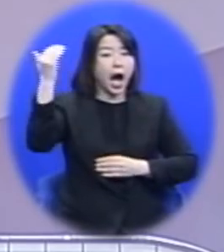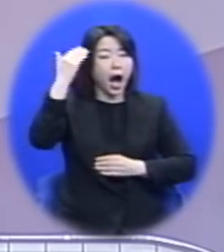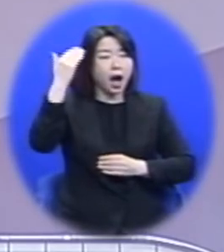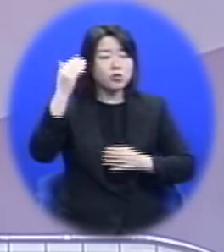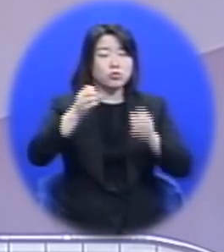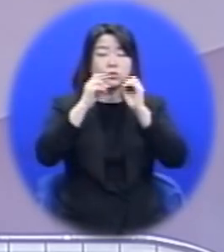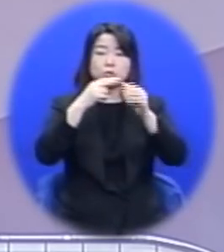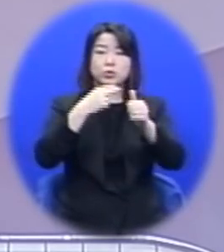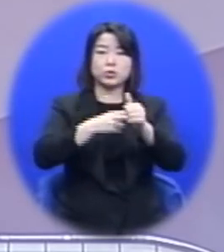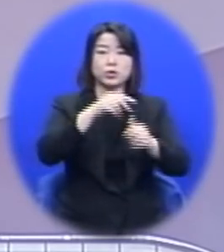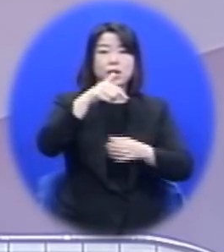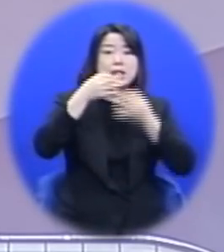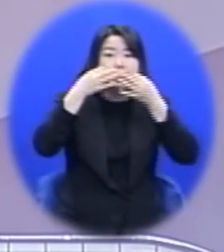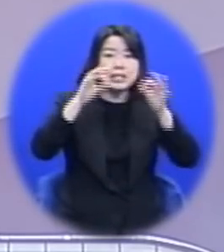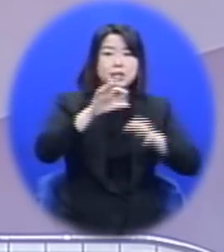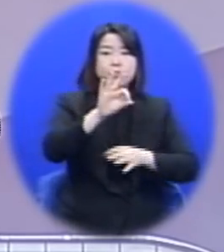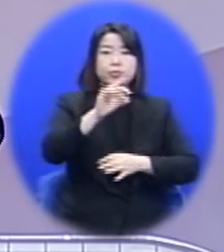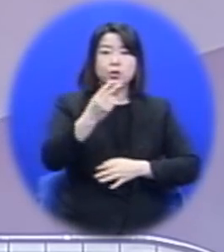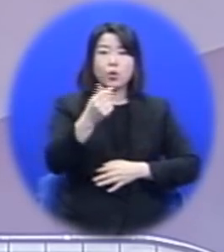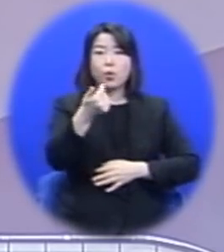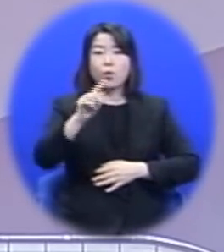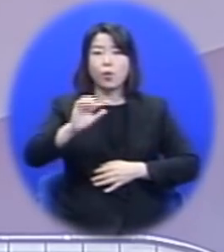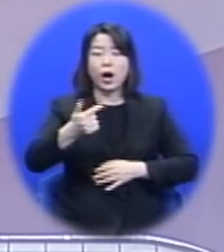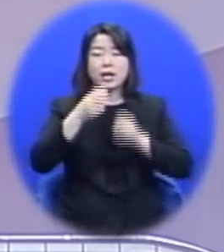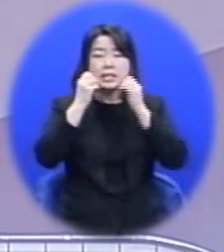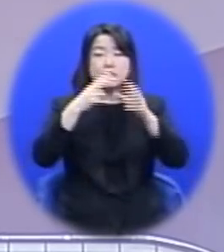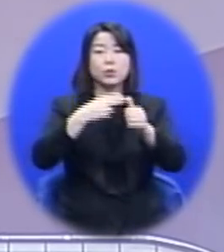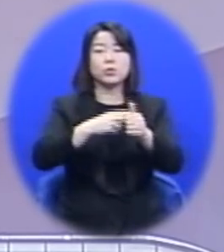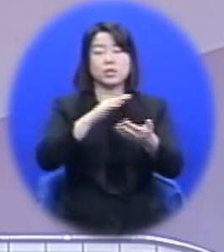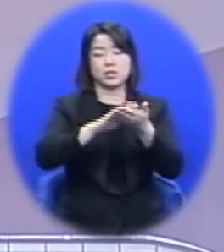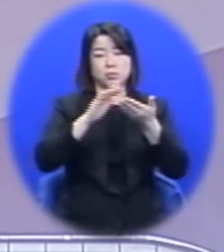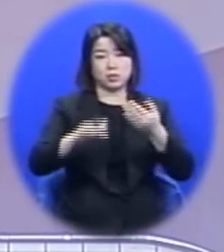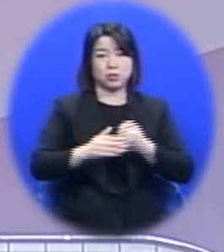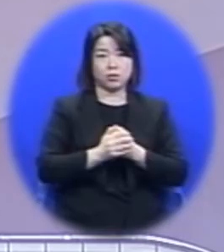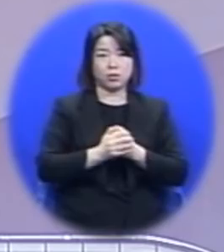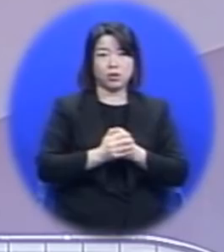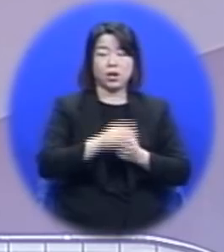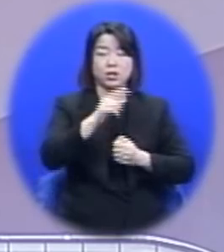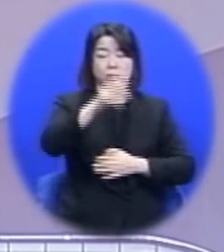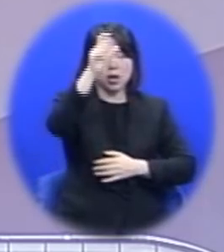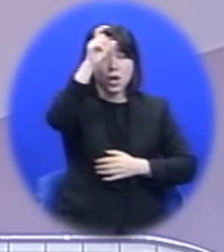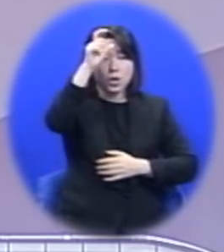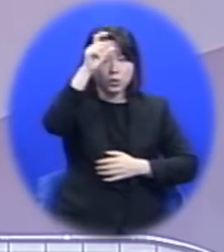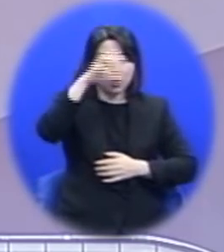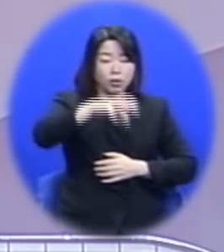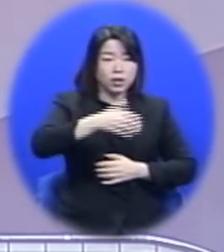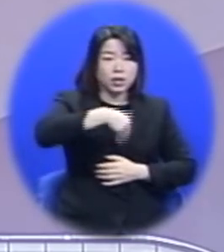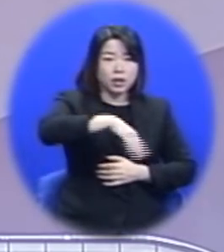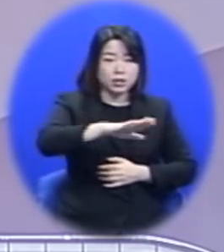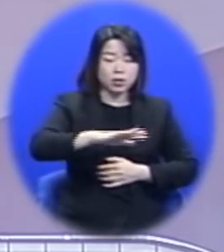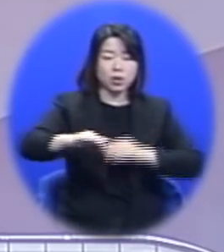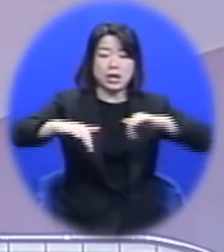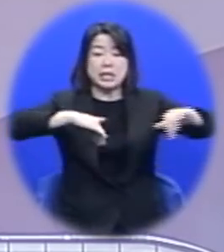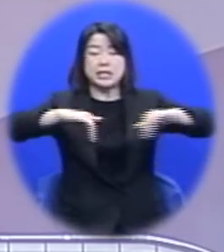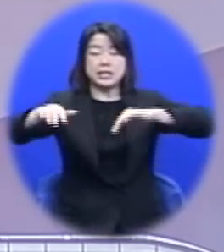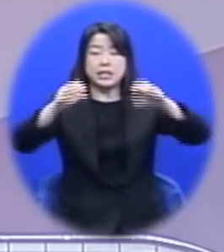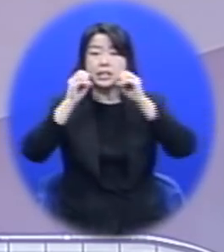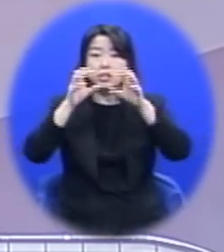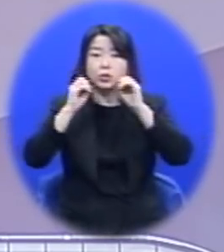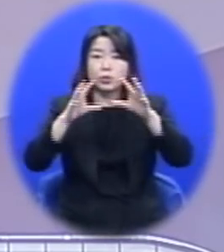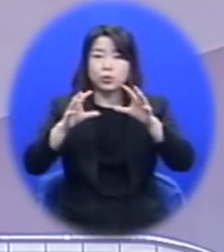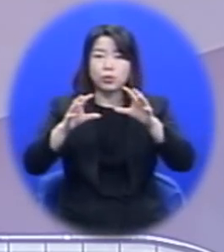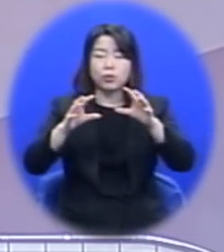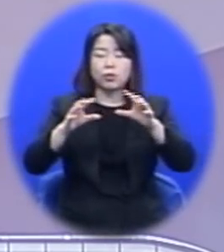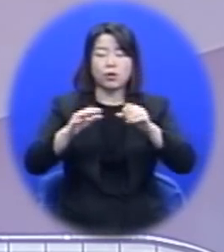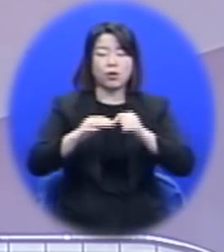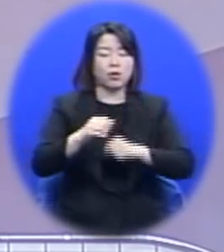김요한 선교사님이 계십니다. 그분이 터키 선교사를 가서 노망 전도를 시작을 했습니다. 말도 안 되는